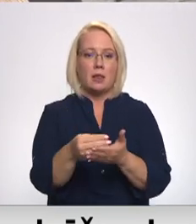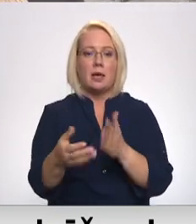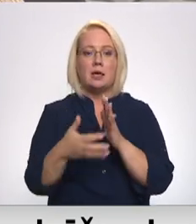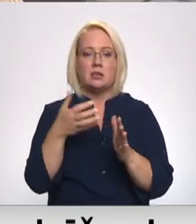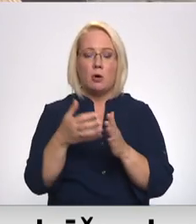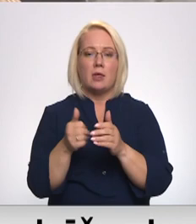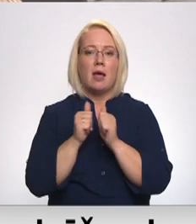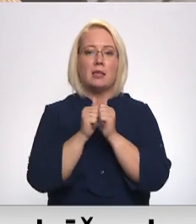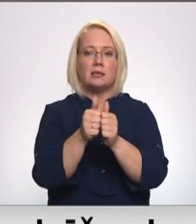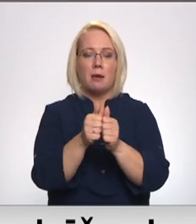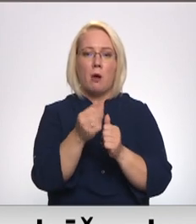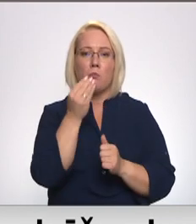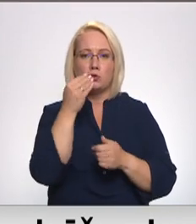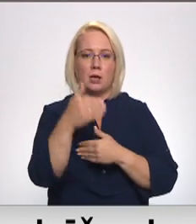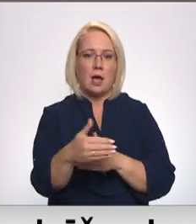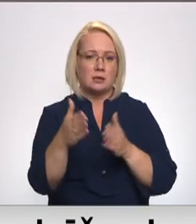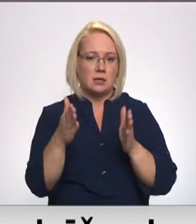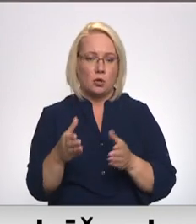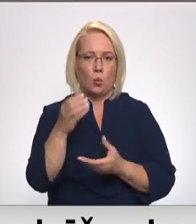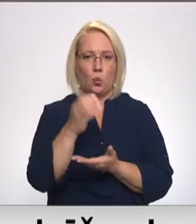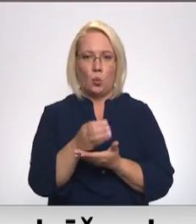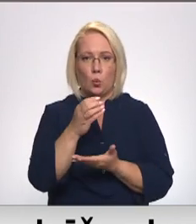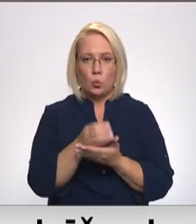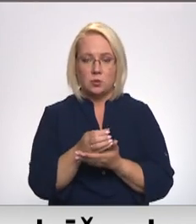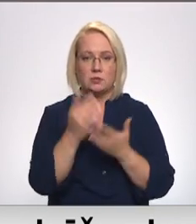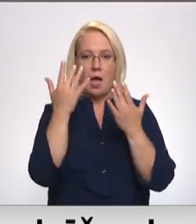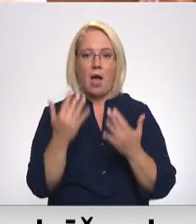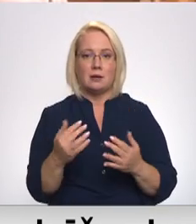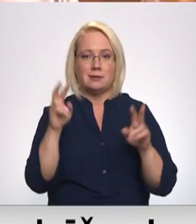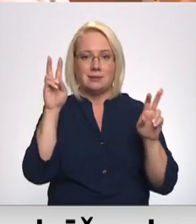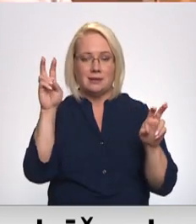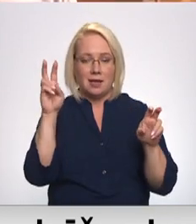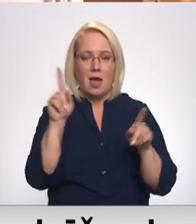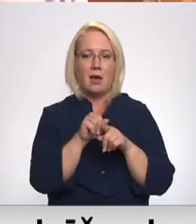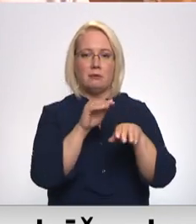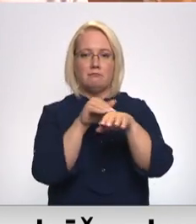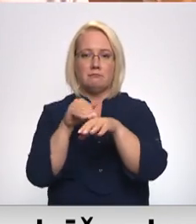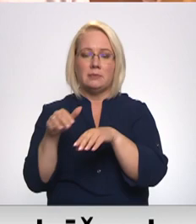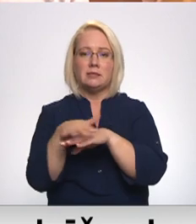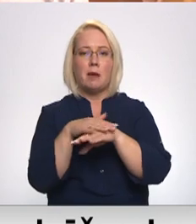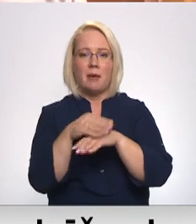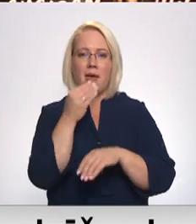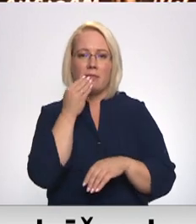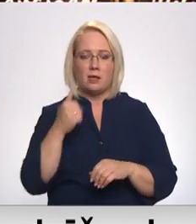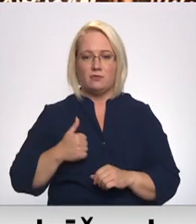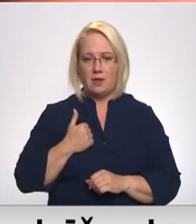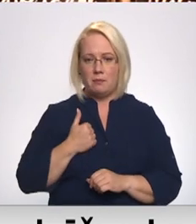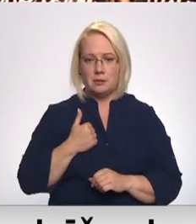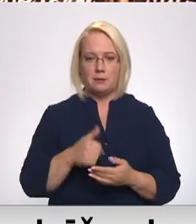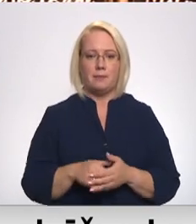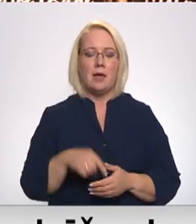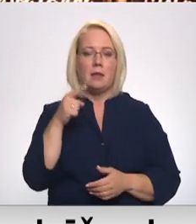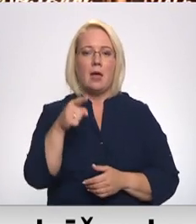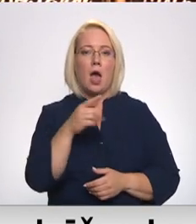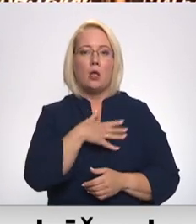izmantot līdzi ņemamās pusdienu kastītes un krūzes. Akcijā uzrunā arī sabiedriskās ēdināšanas uzņēmumus. Tā ir ļoti